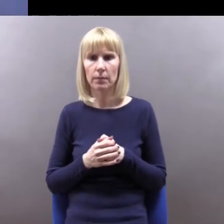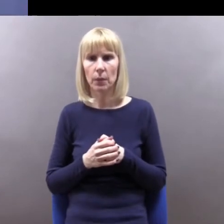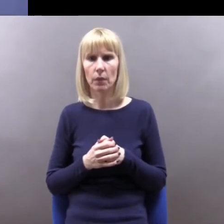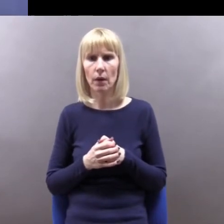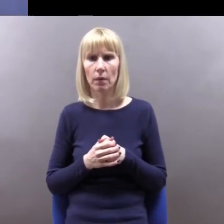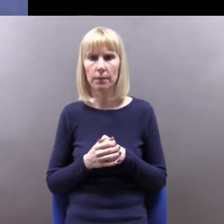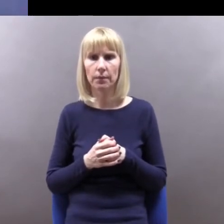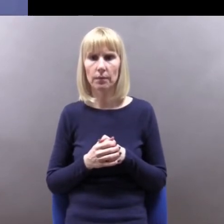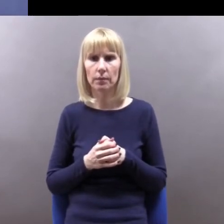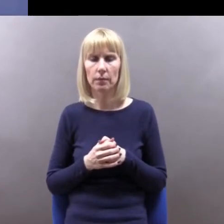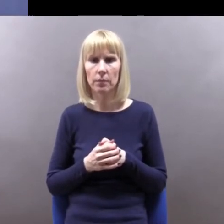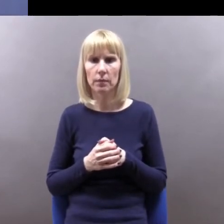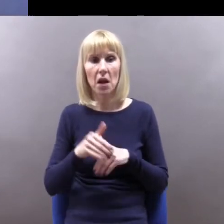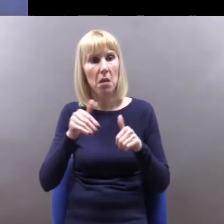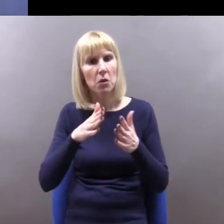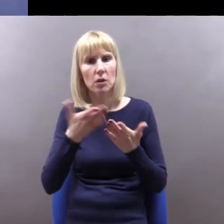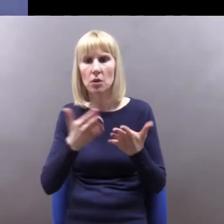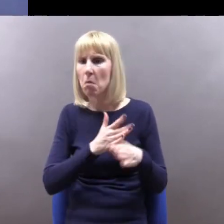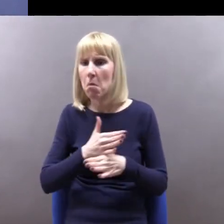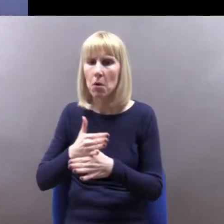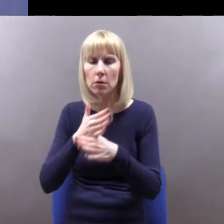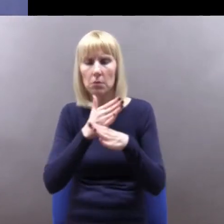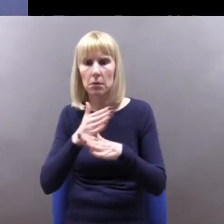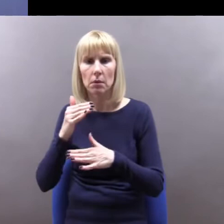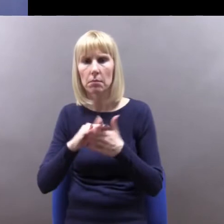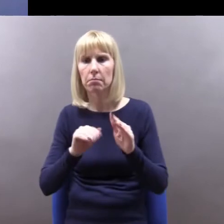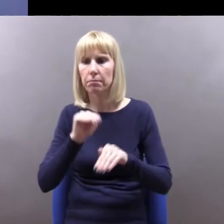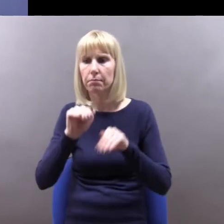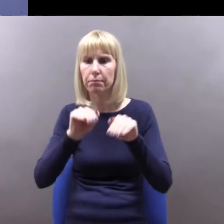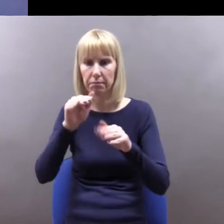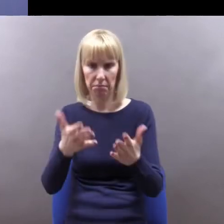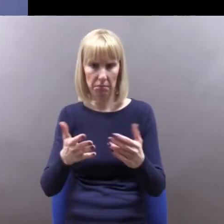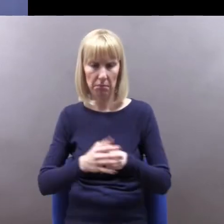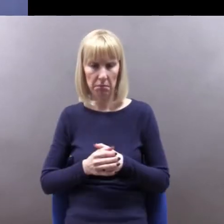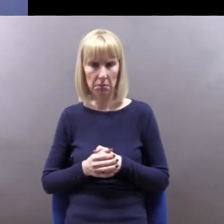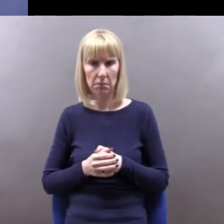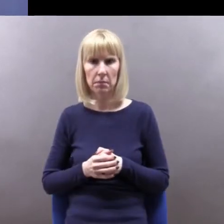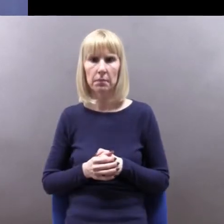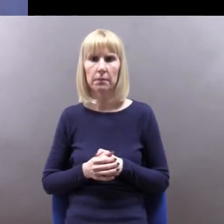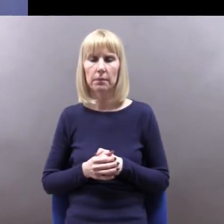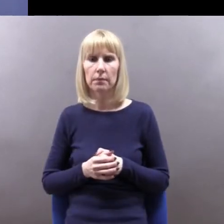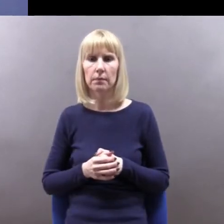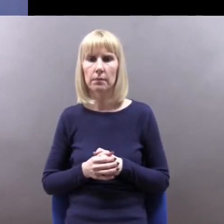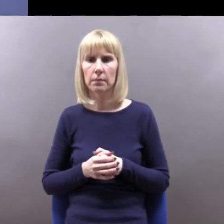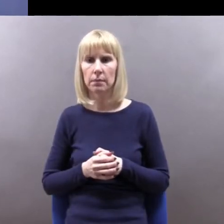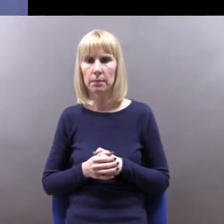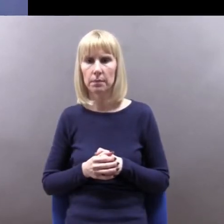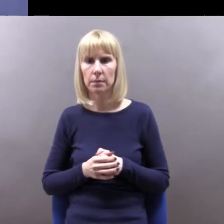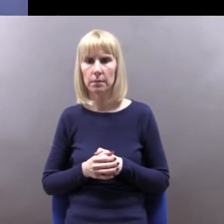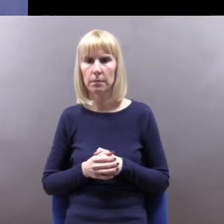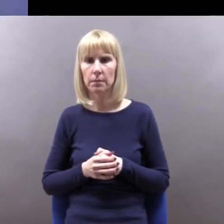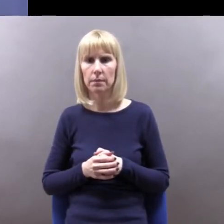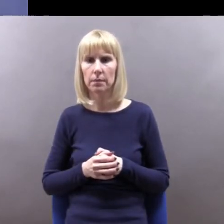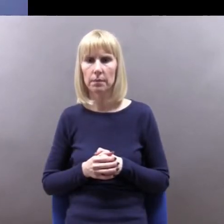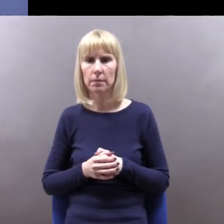tych platformach to nawet taki rodzic może sobie wchodzić po schodach, tak? A dziecko no, może być na tej platformie. No, ciężko